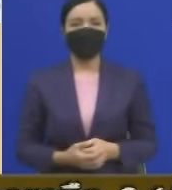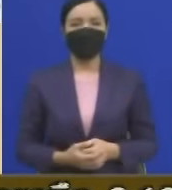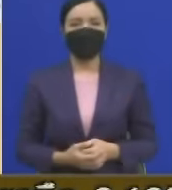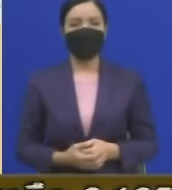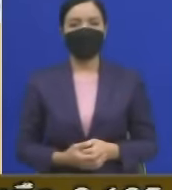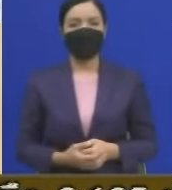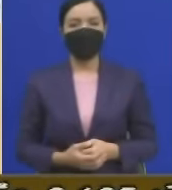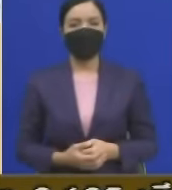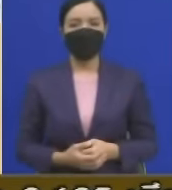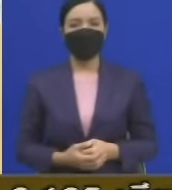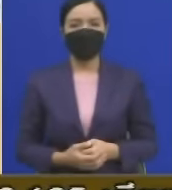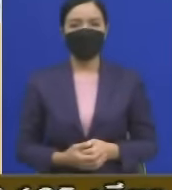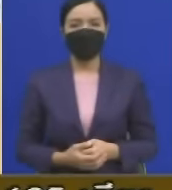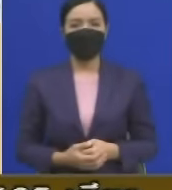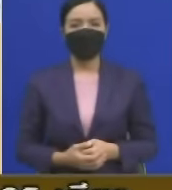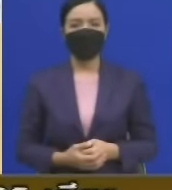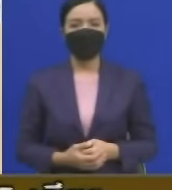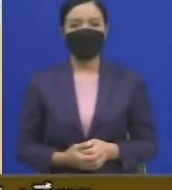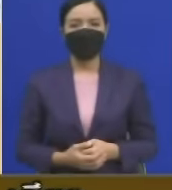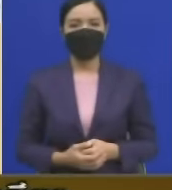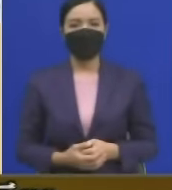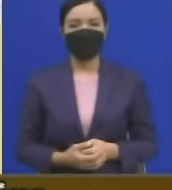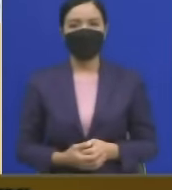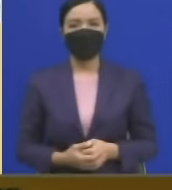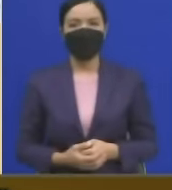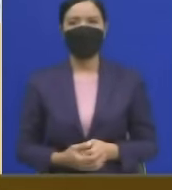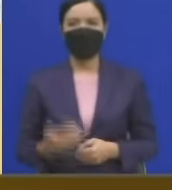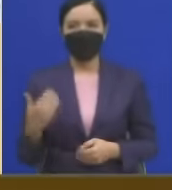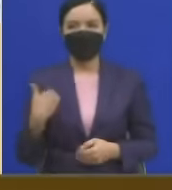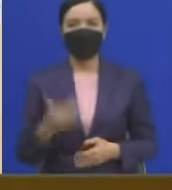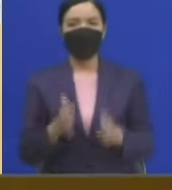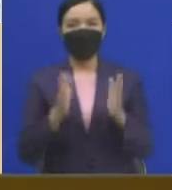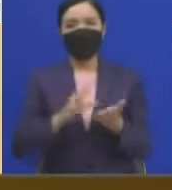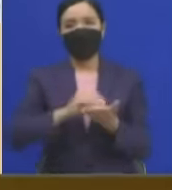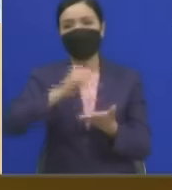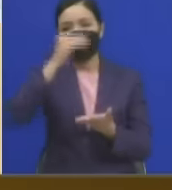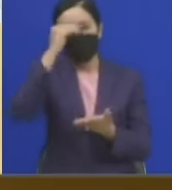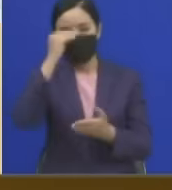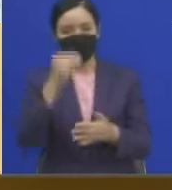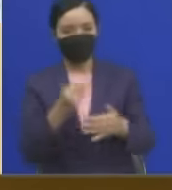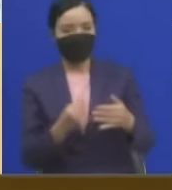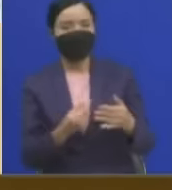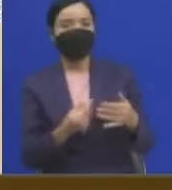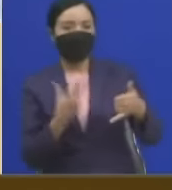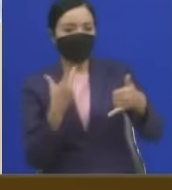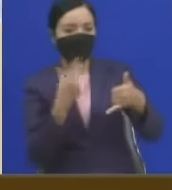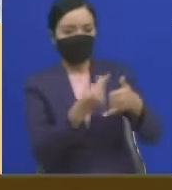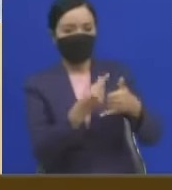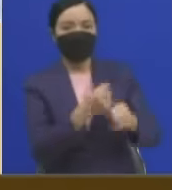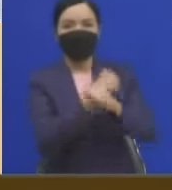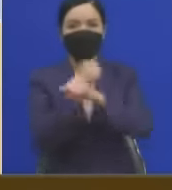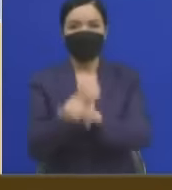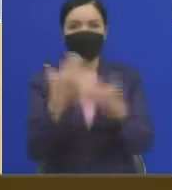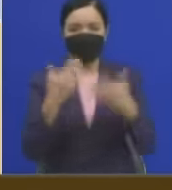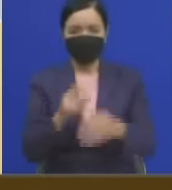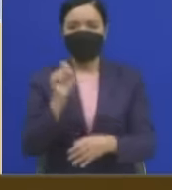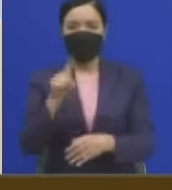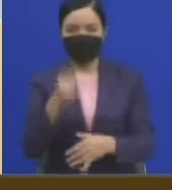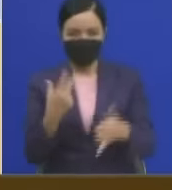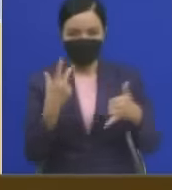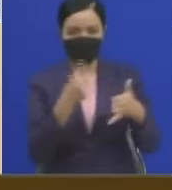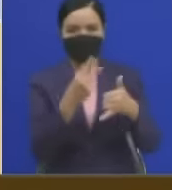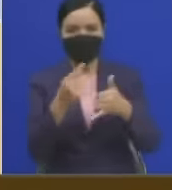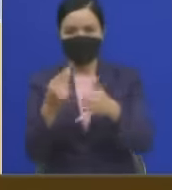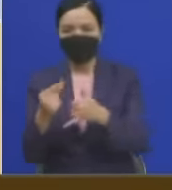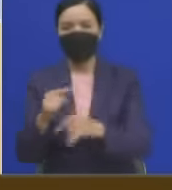ะนี่คือสถานการณ์ล่าสุดนะครับ ค่ะ แล้วก็ภาพรวมนักเรียนที่ฉีดวัคซีนทีนี้อันนี้สำคัญจะเร่งฉีดกันนะฮะ